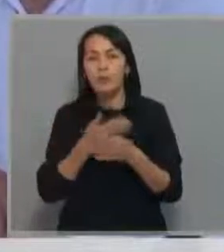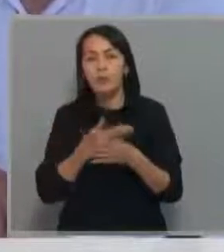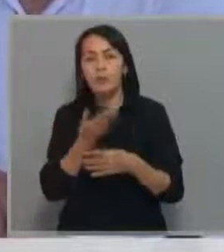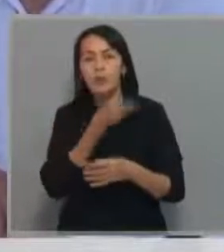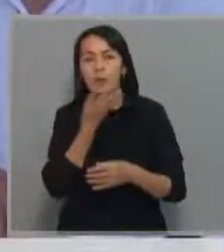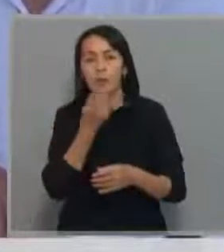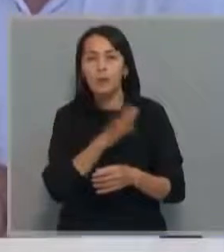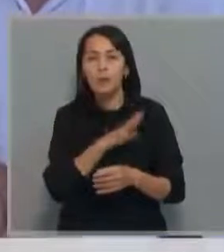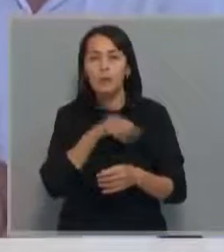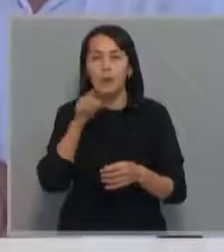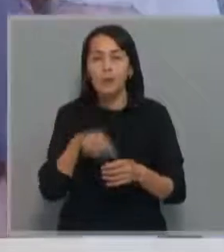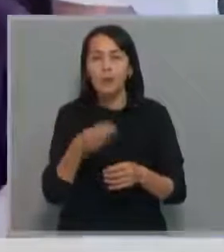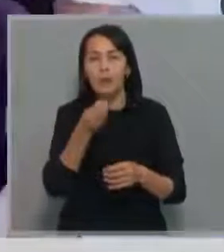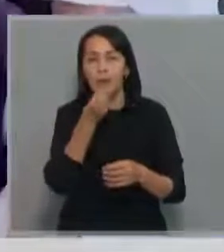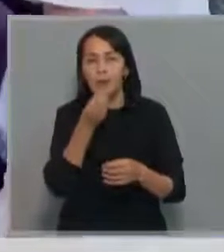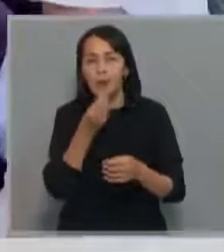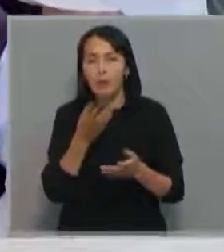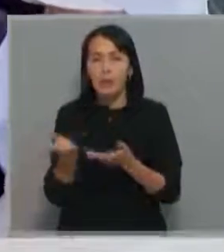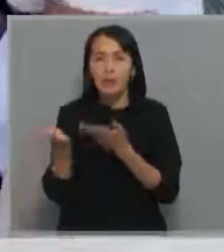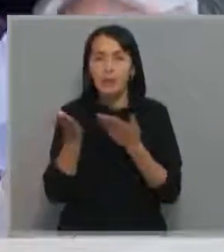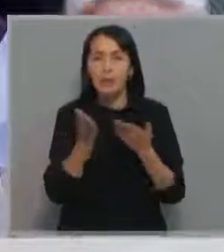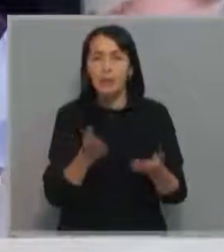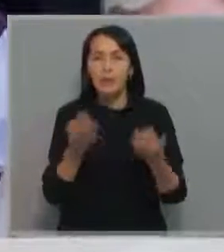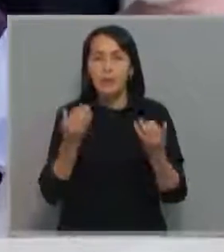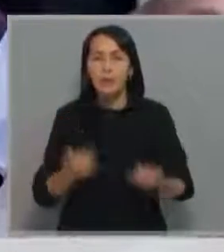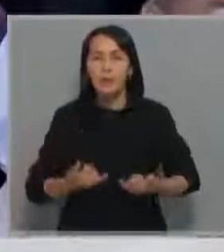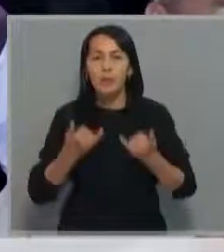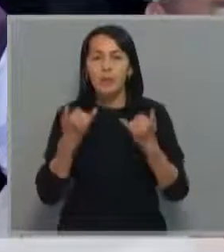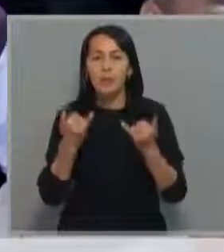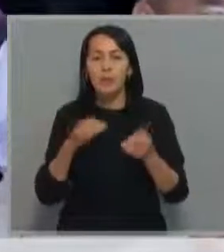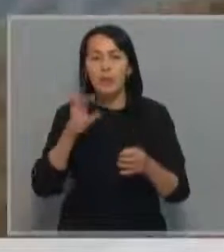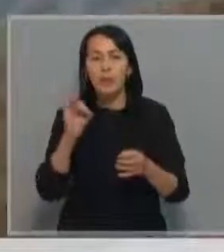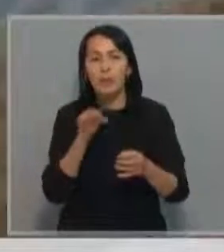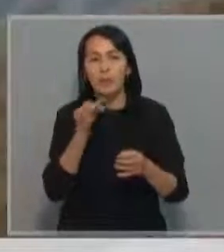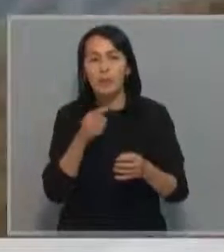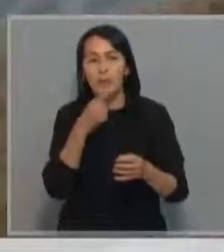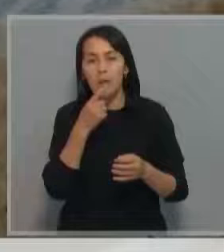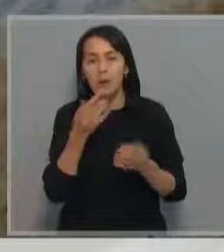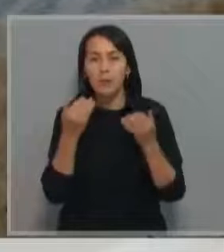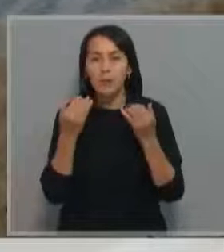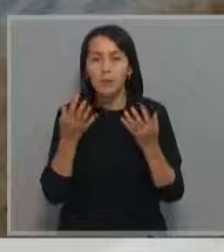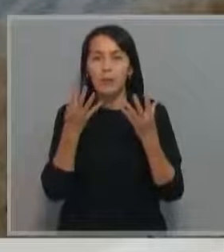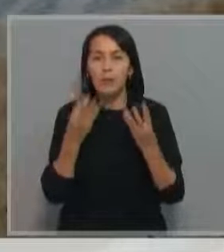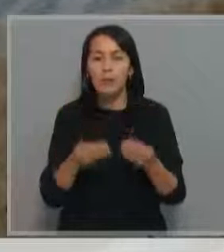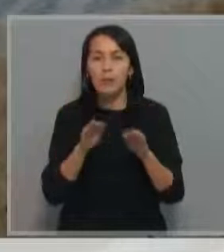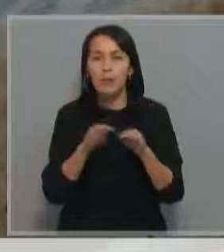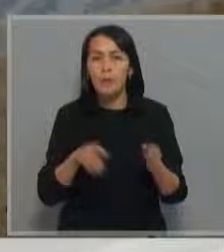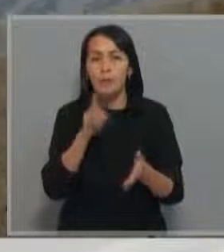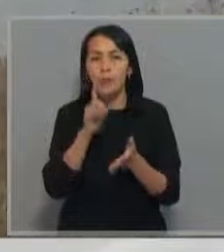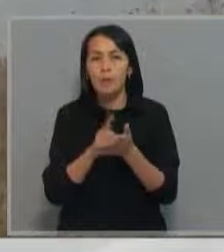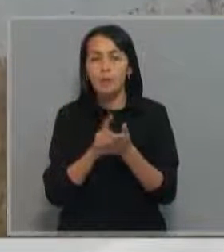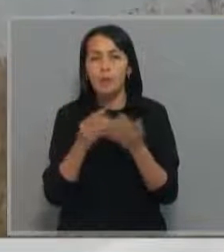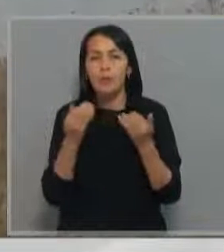баяндама жасады. Арнайы асқа келген қонақтар да ақжарқын тілектерін білдірді. Тарихымызды түгендеп, бүгінімізді байыптау перзенттік борышымыз